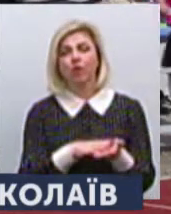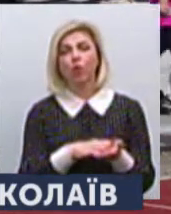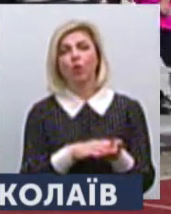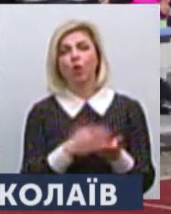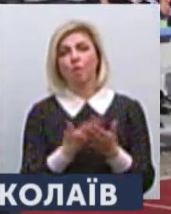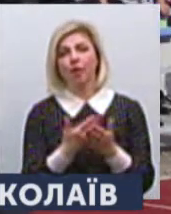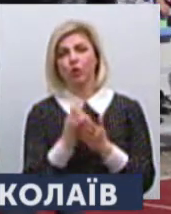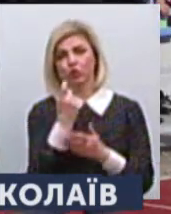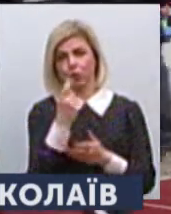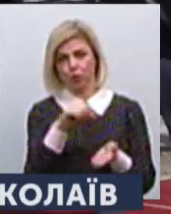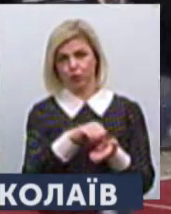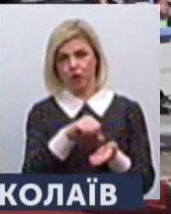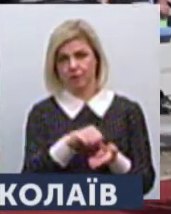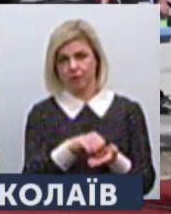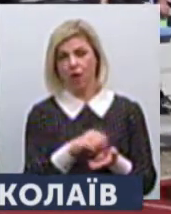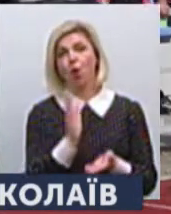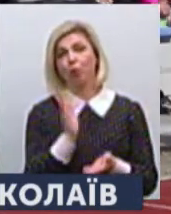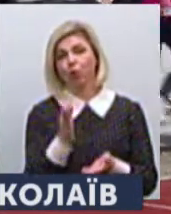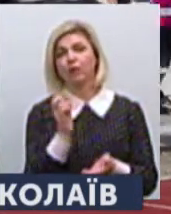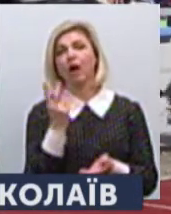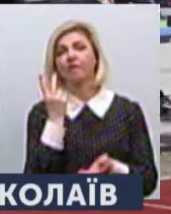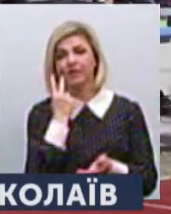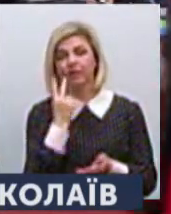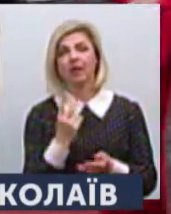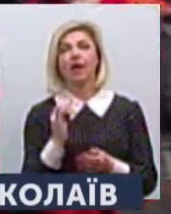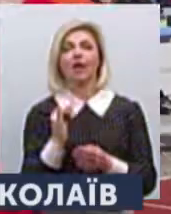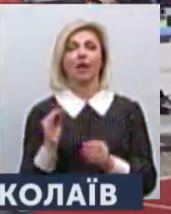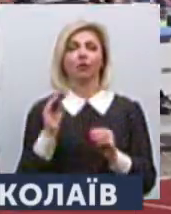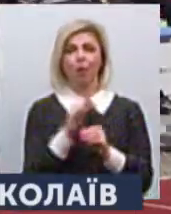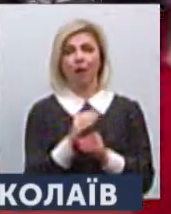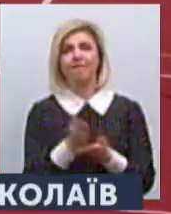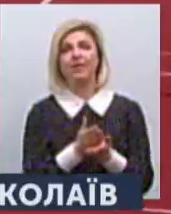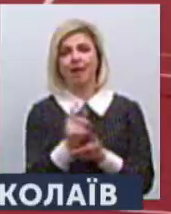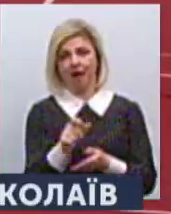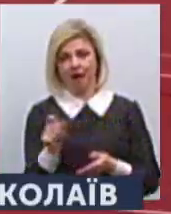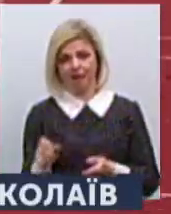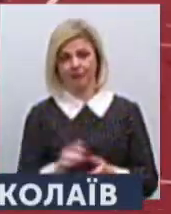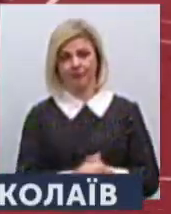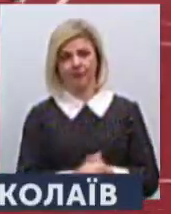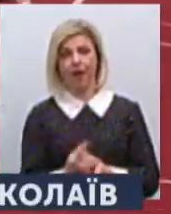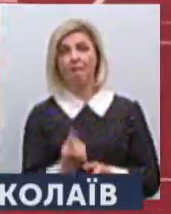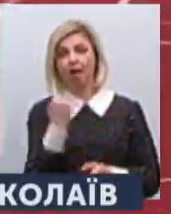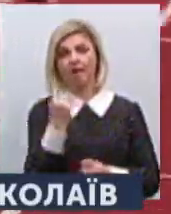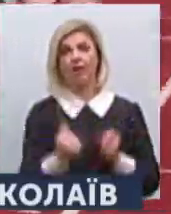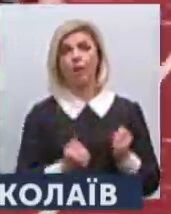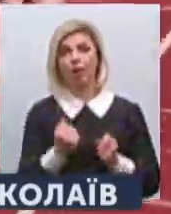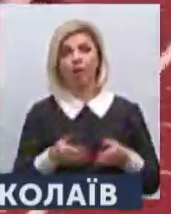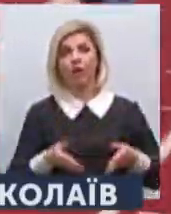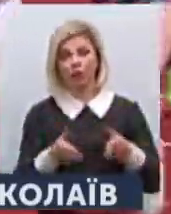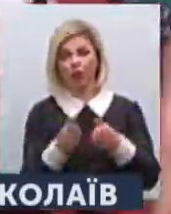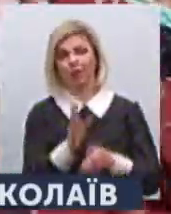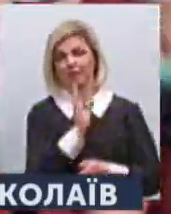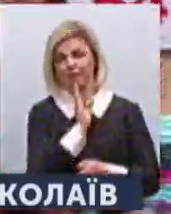Зареєструвалось понад 100 учасників. Але будуть, як завжди, підходити ветерани і брати участь в забігах. Першими на бігові доріжки вийшли